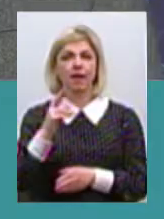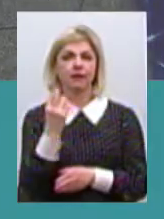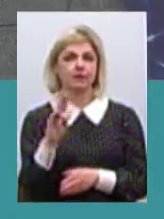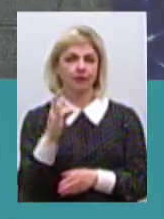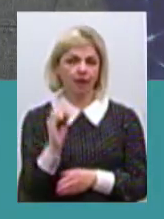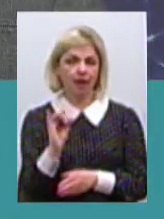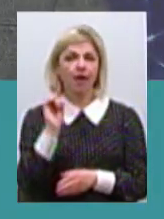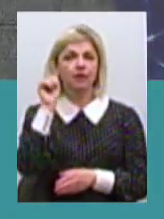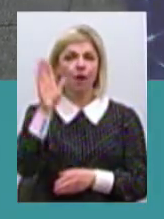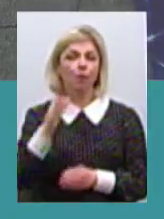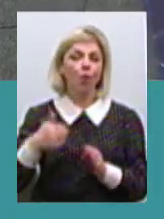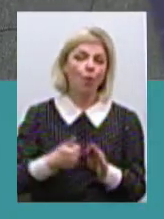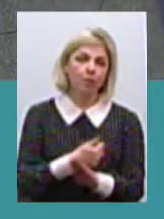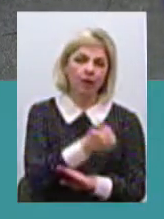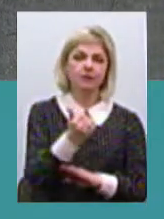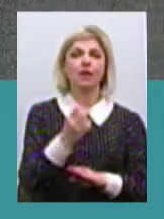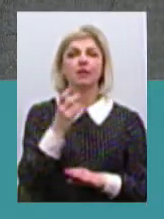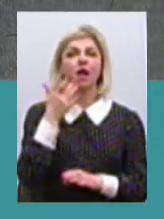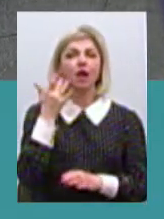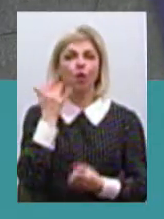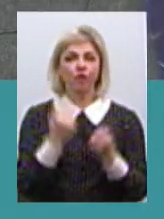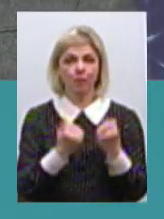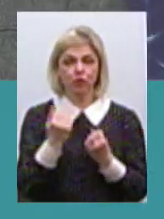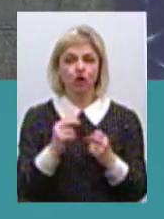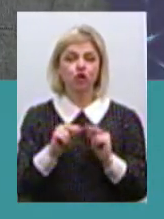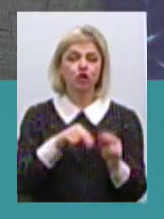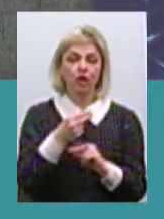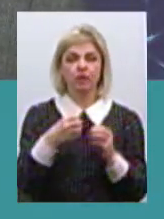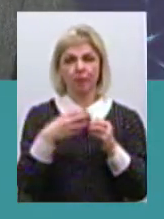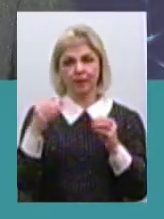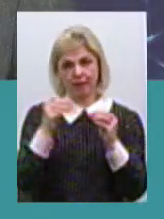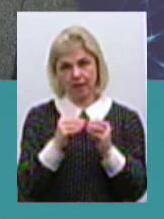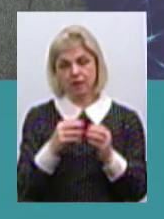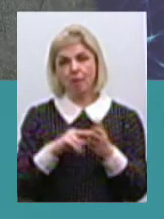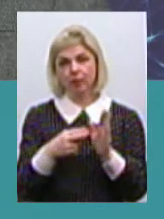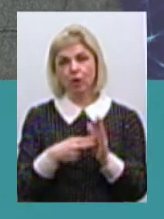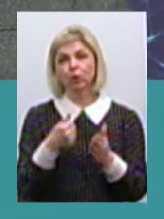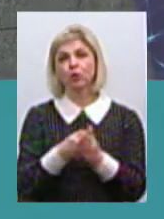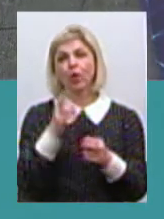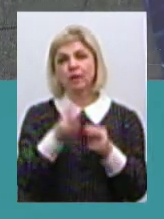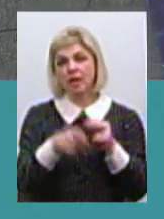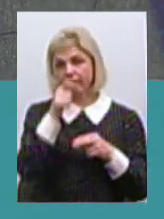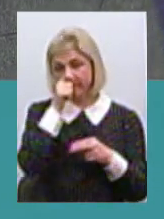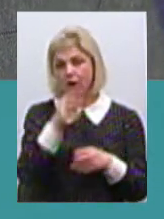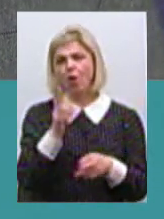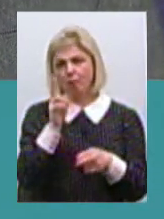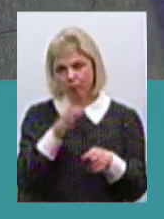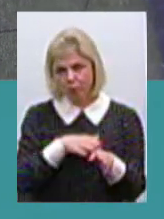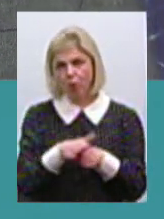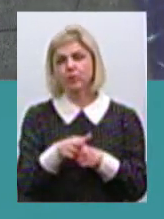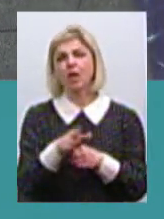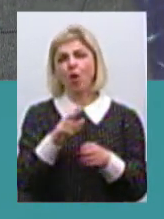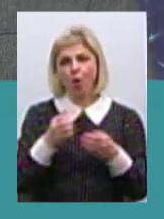буде об'їзд для легкових машин через Т-1510. Тому ми плануємо до кінця квітня закінчити, повністю забезпечити там